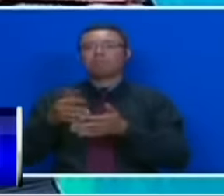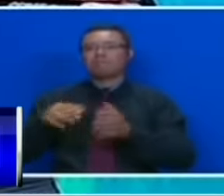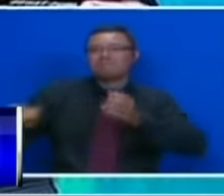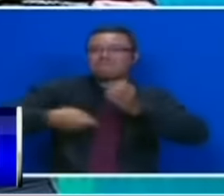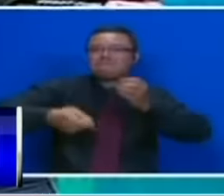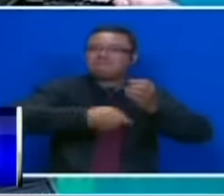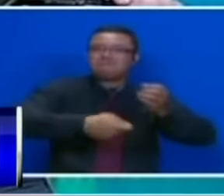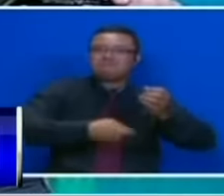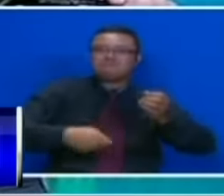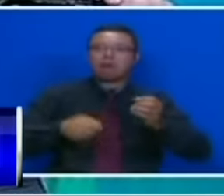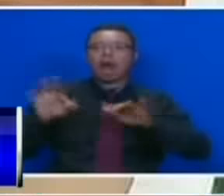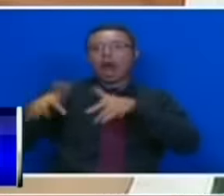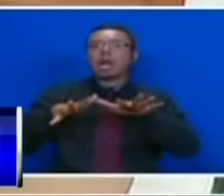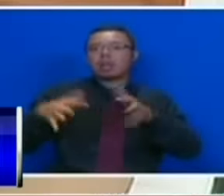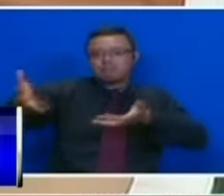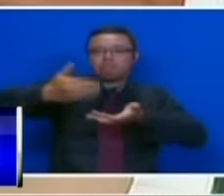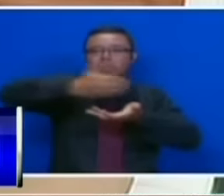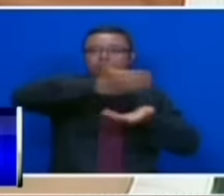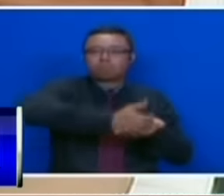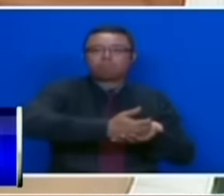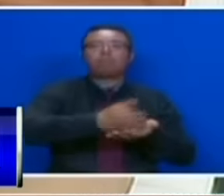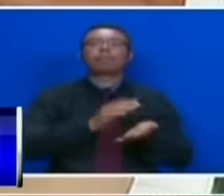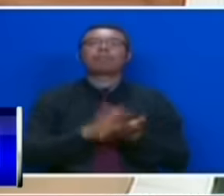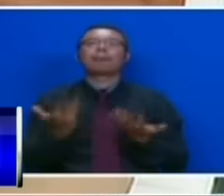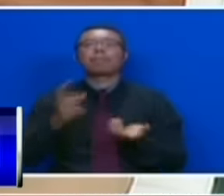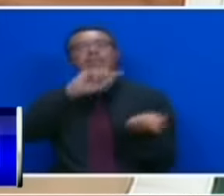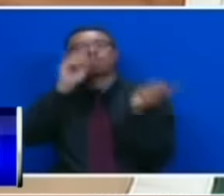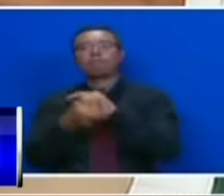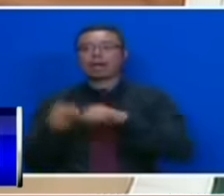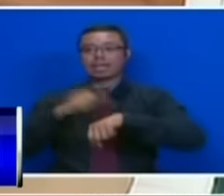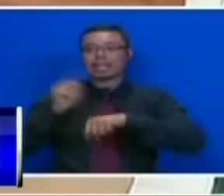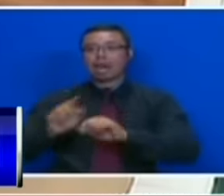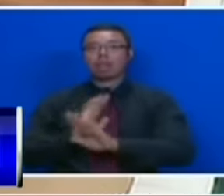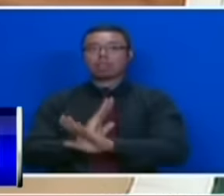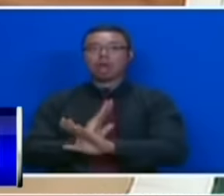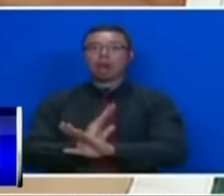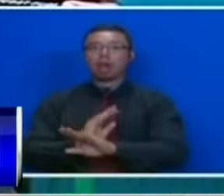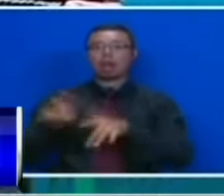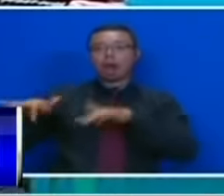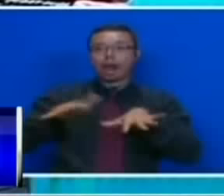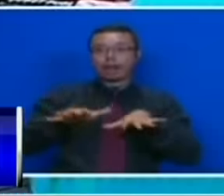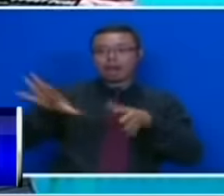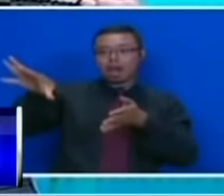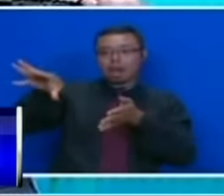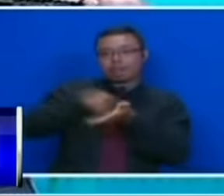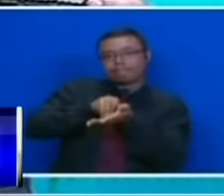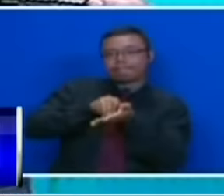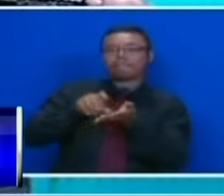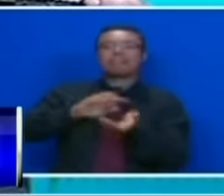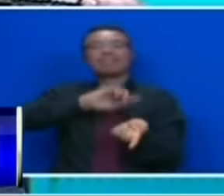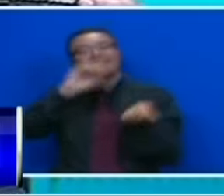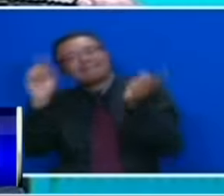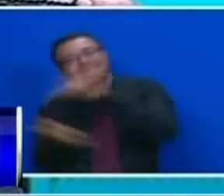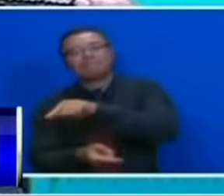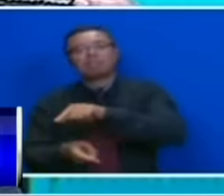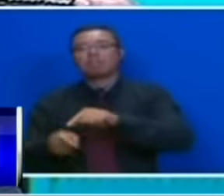harvesting. Bagaimana penjelasan Paslon 3 untuk mengubah dari sekedar menahan air melalui resapan menjadi pemanenan air agar